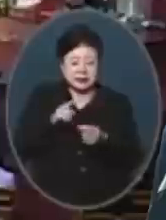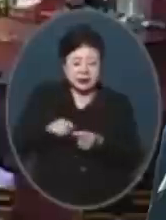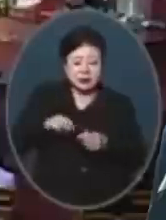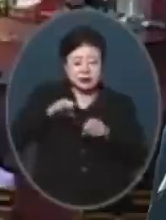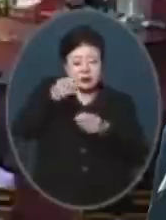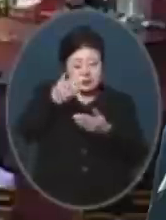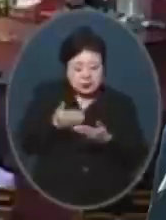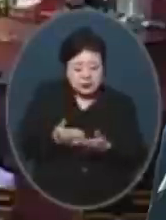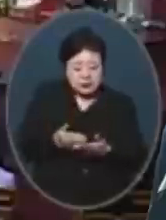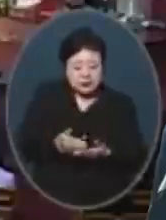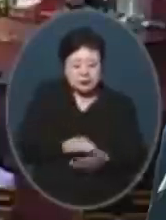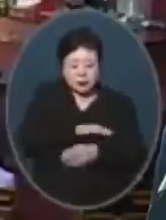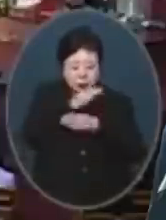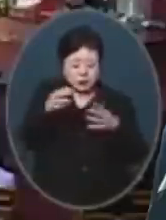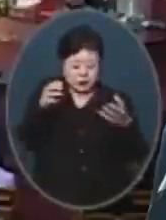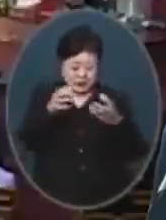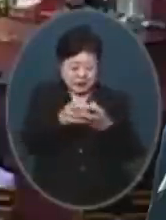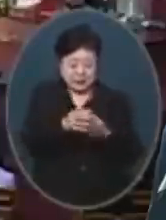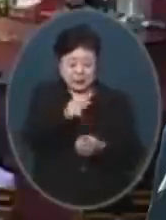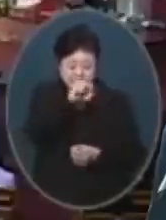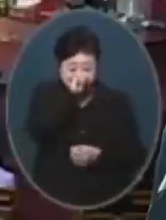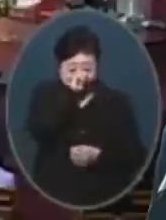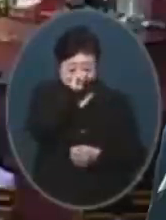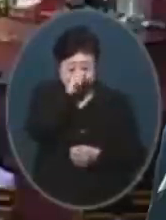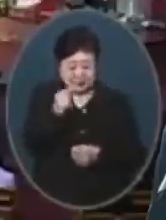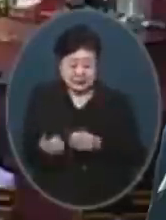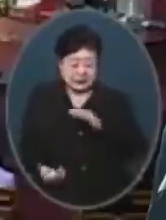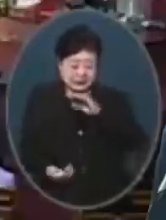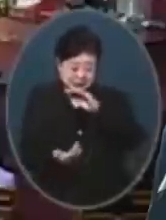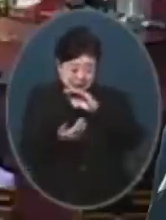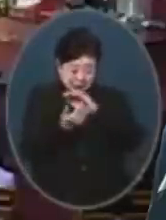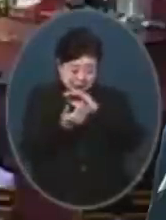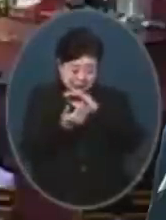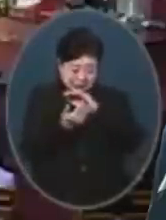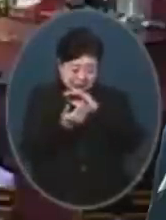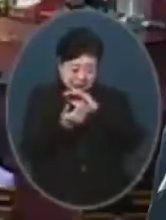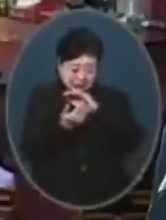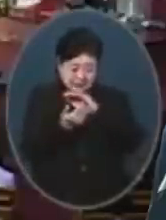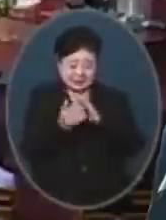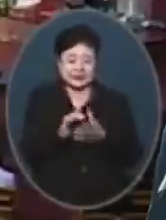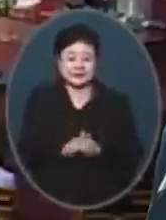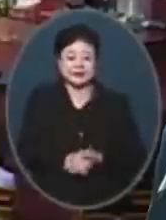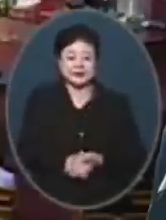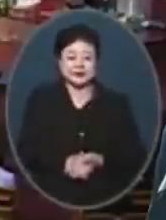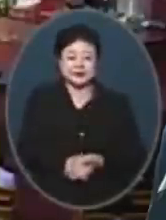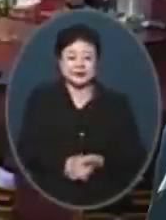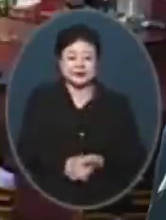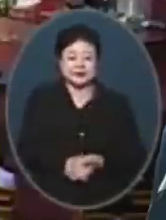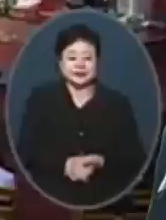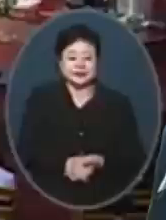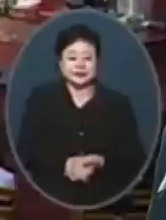뜻대로 부르심을 입은 자들에게는 모든 것이 협력하여 선을 이루느니라.